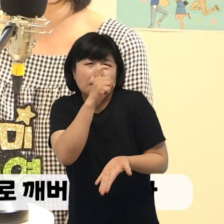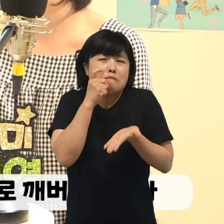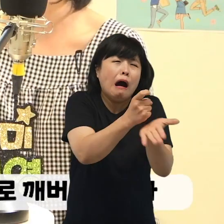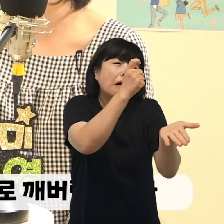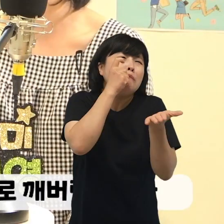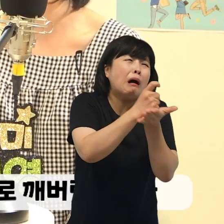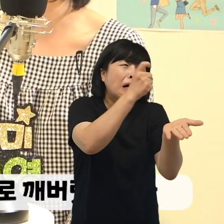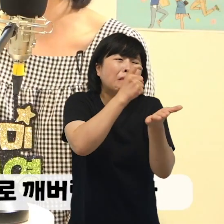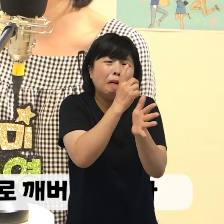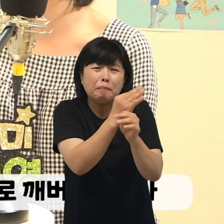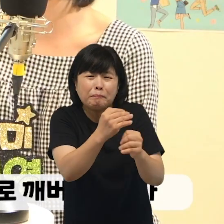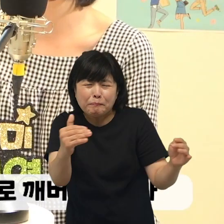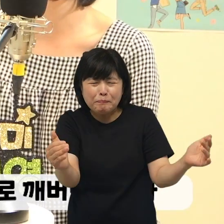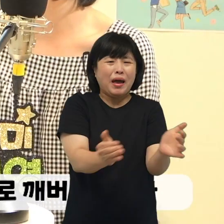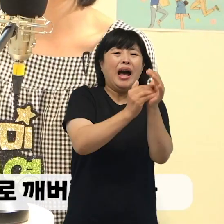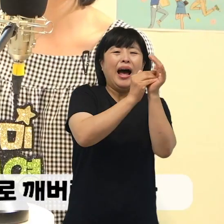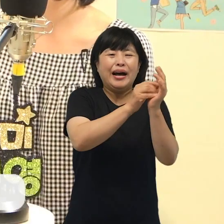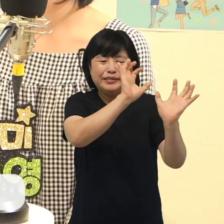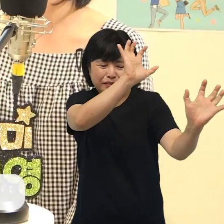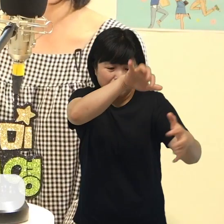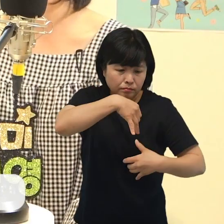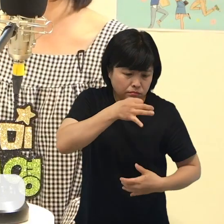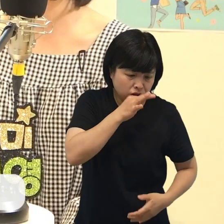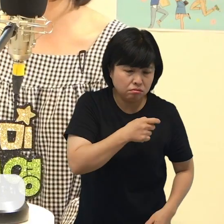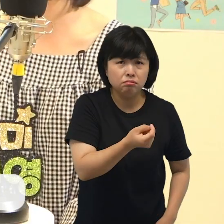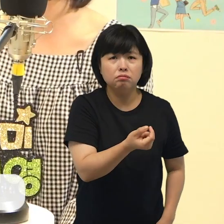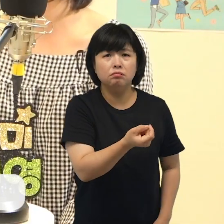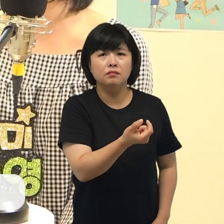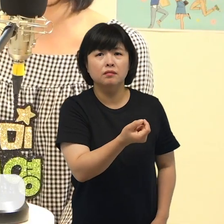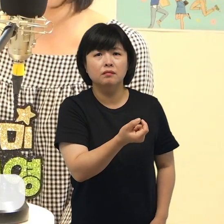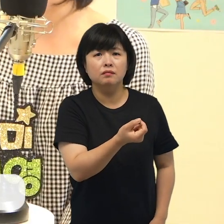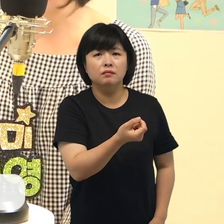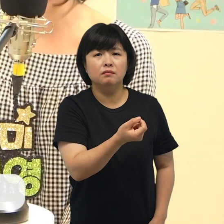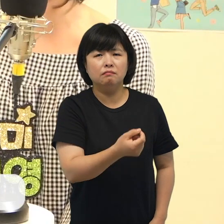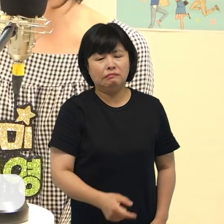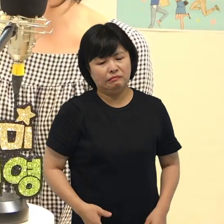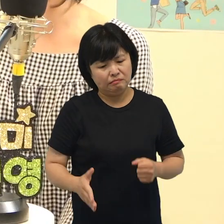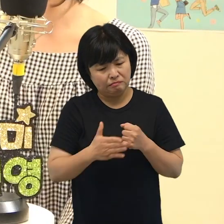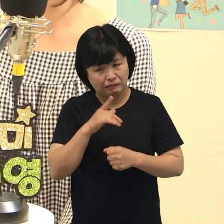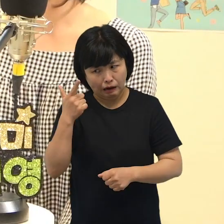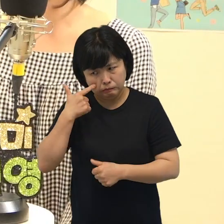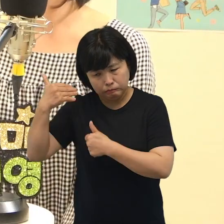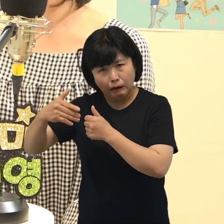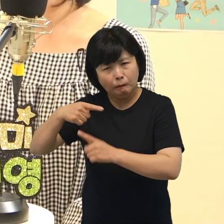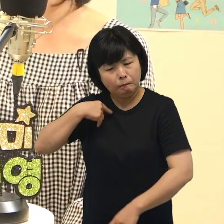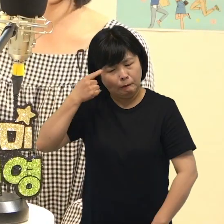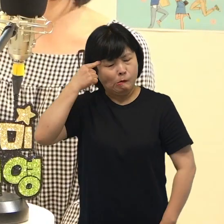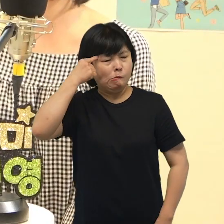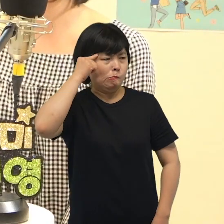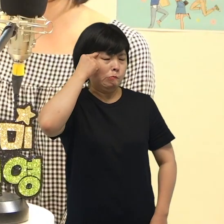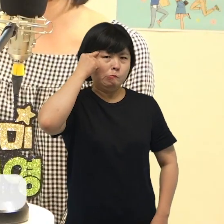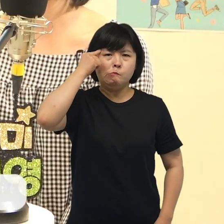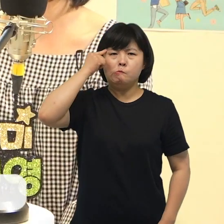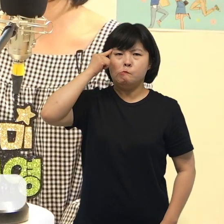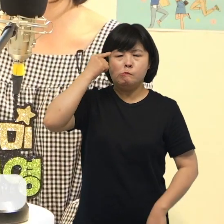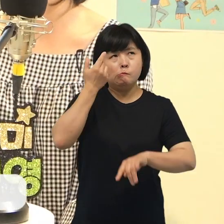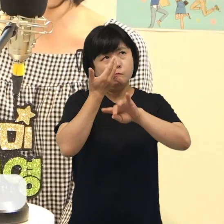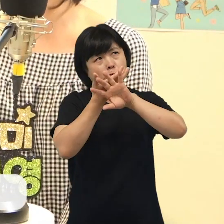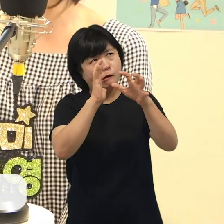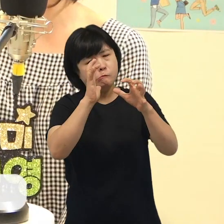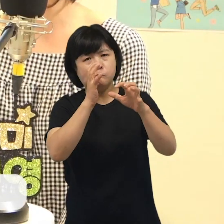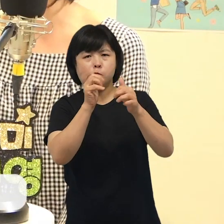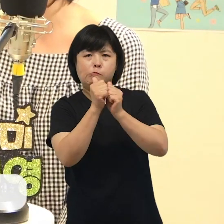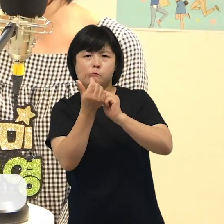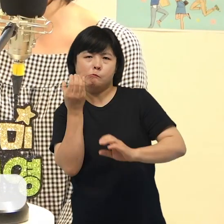원씩 넣고 있던 적금을 바로 깨버렸습니다. 이율이 되게 적잖아요, 적금이. 맞아. 그래서 그 시점부터 해외